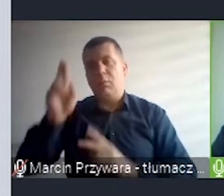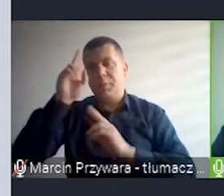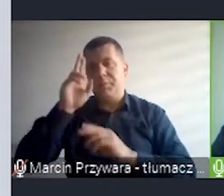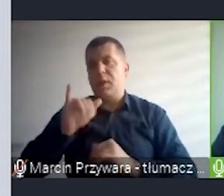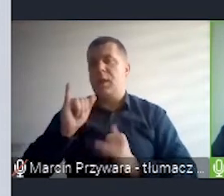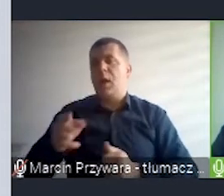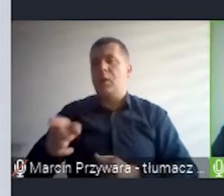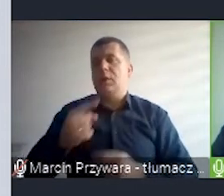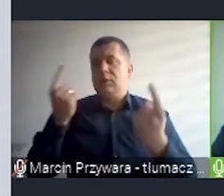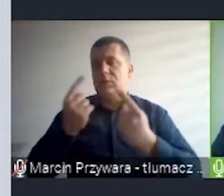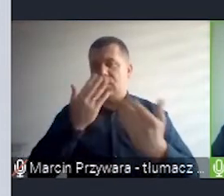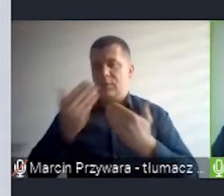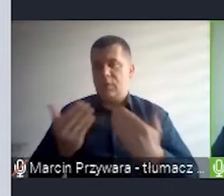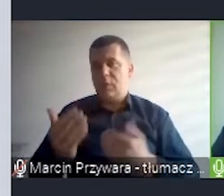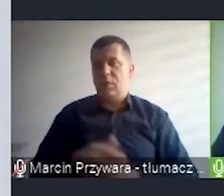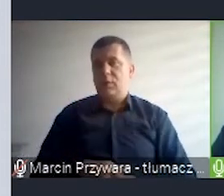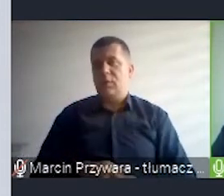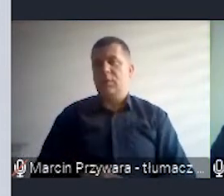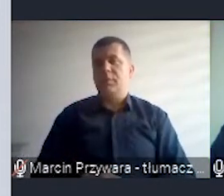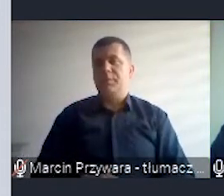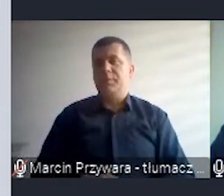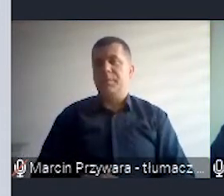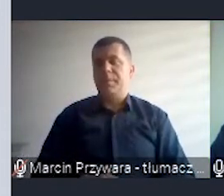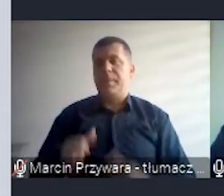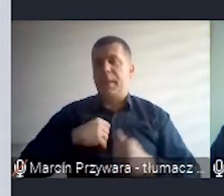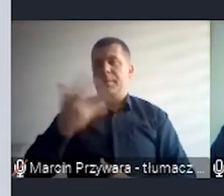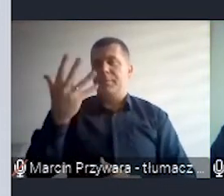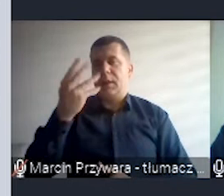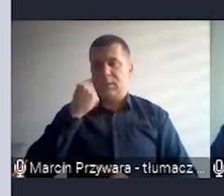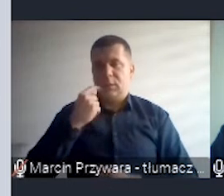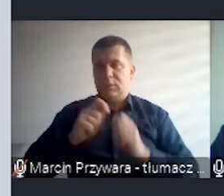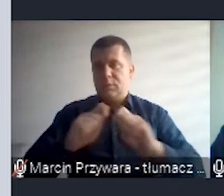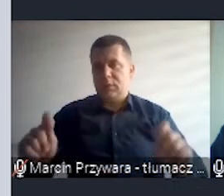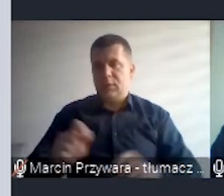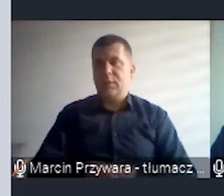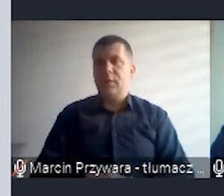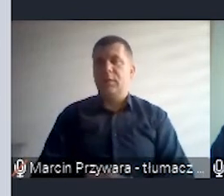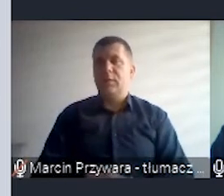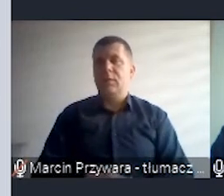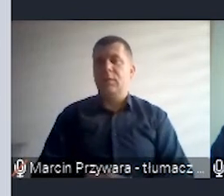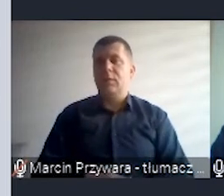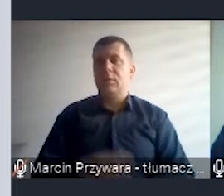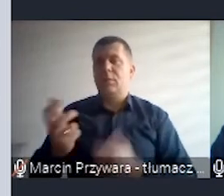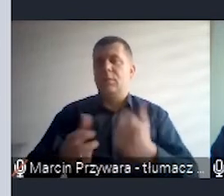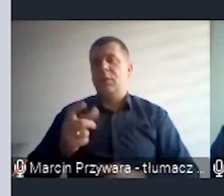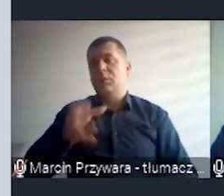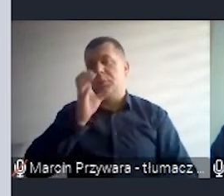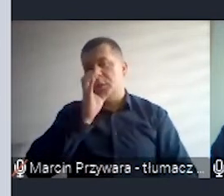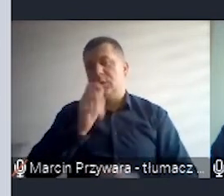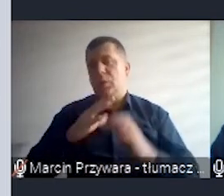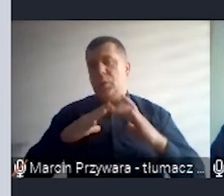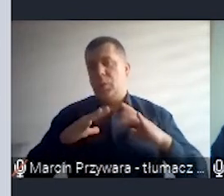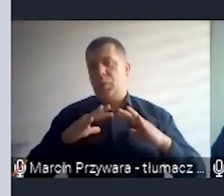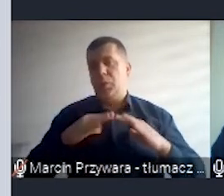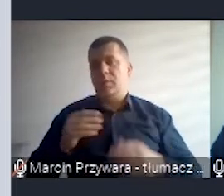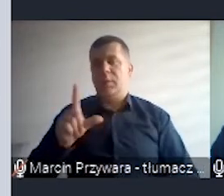jak sytuacja w kontroli wygląda. Więc zarządzam 5 minut przerwy. W międzyczasie Państwo możecie złapać coś do picia, a ja po prostu